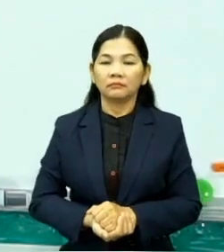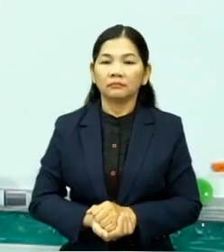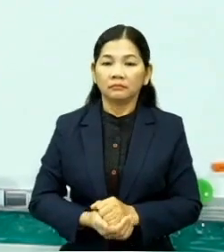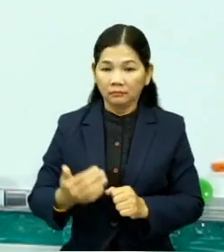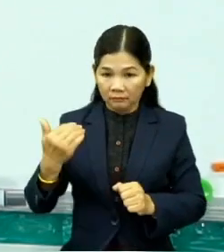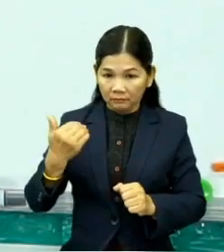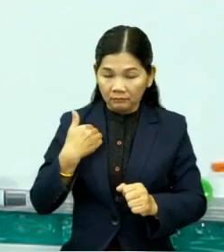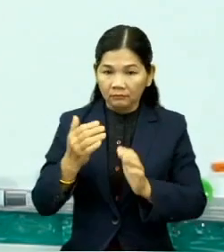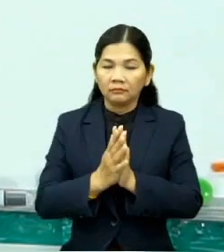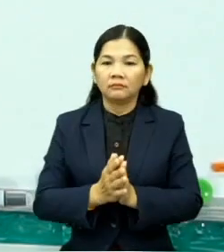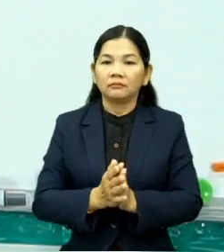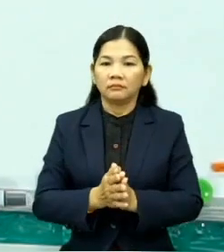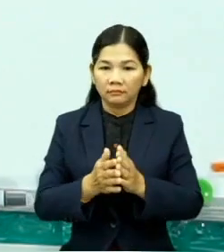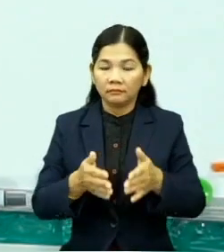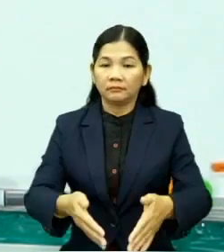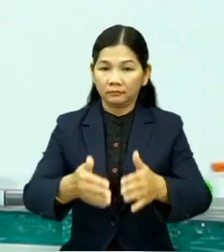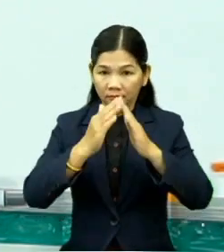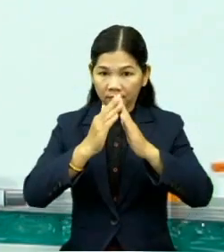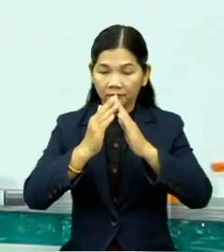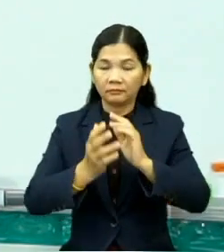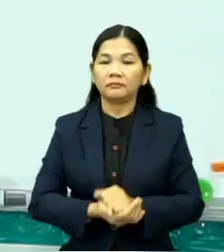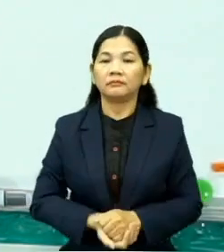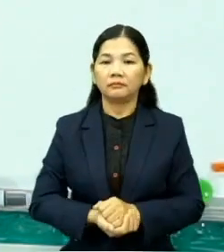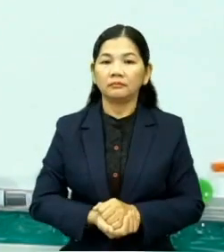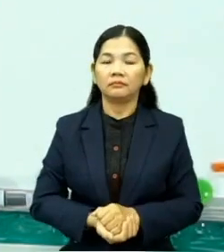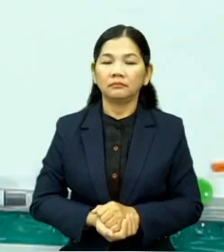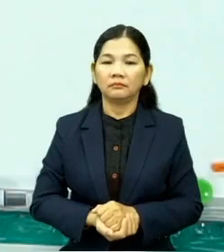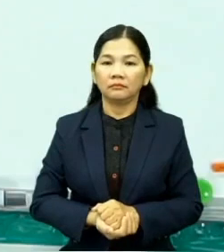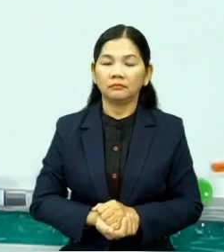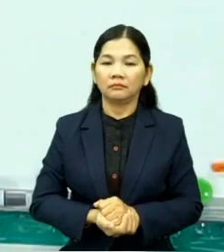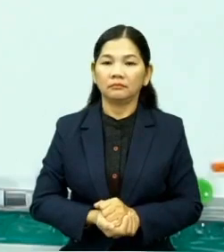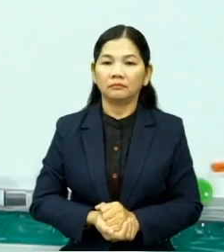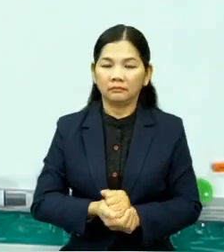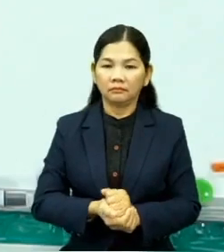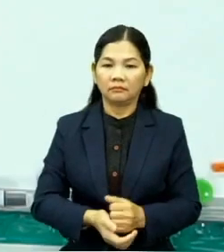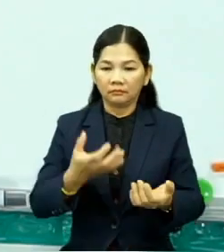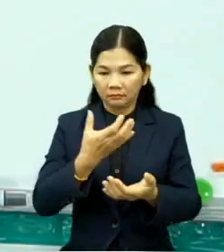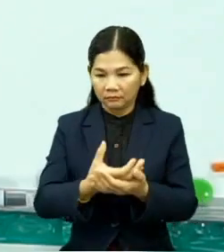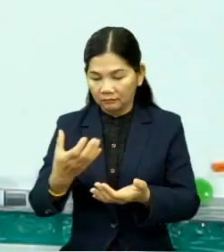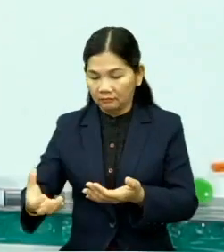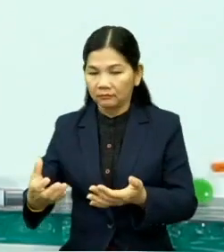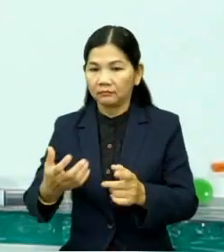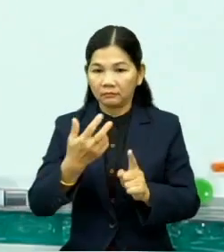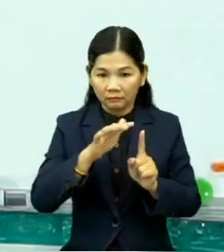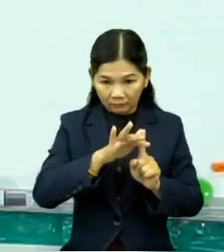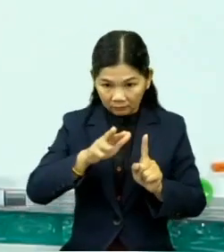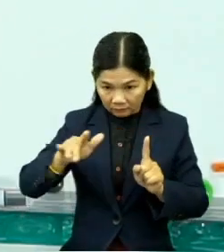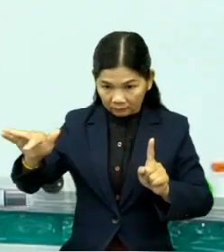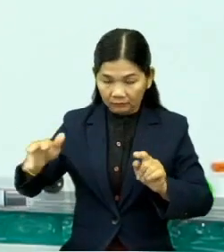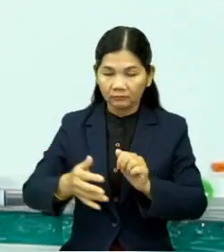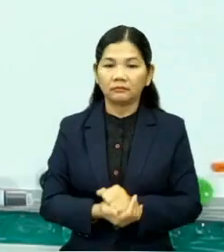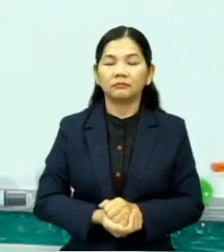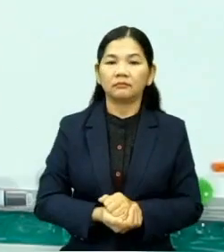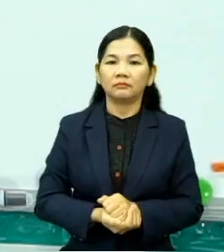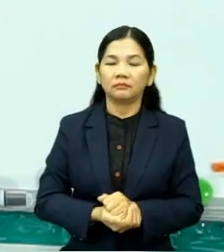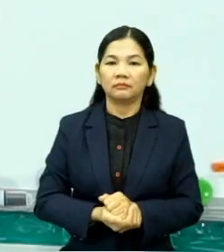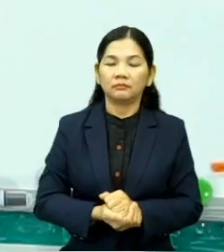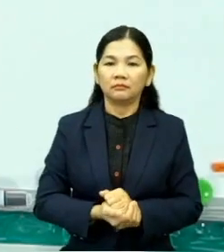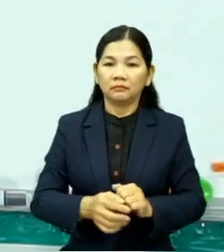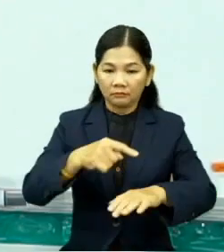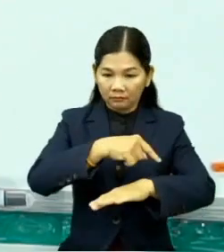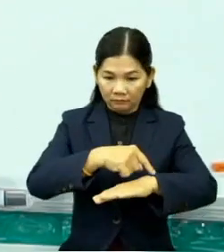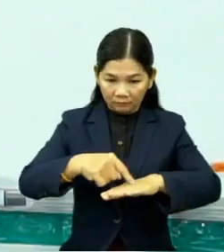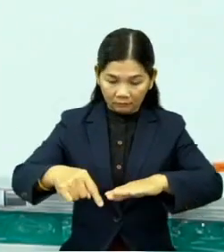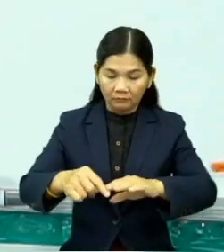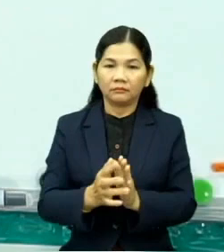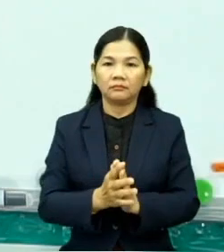បានបង្កើតឧបករណ៍ភ្លេងនិងនិពន្ធប